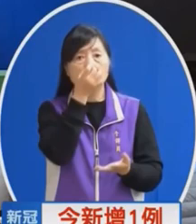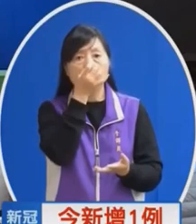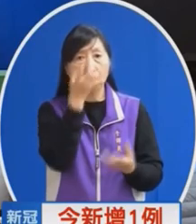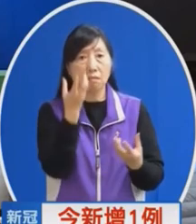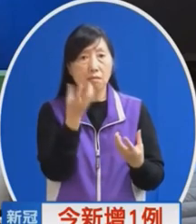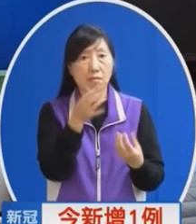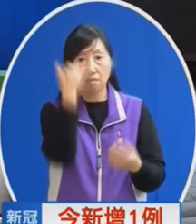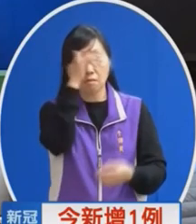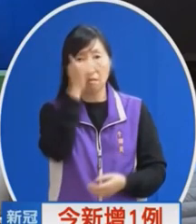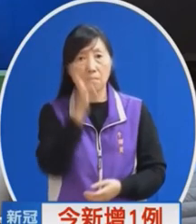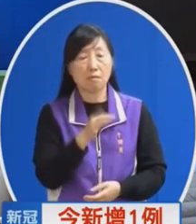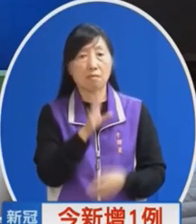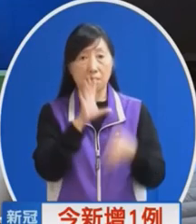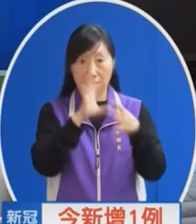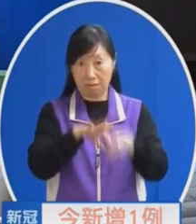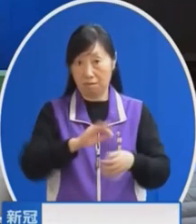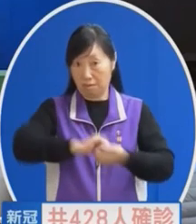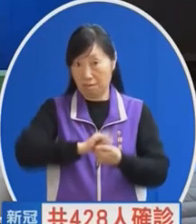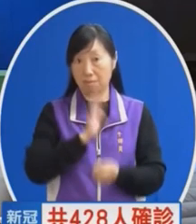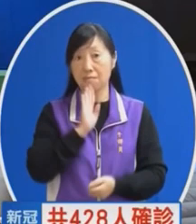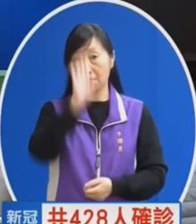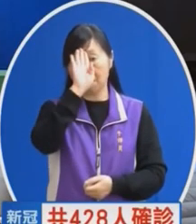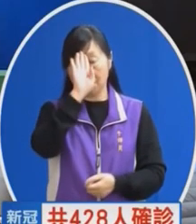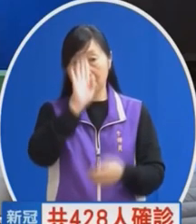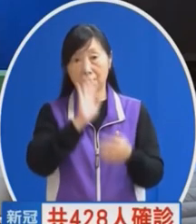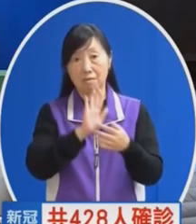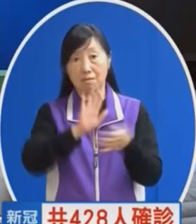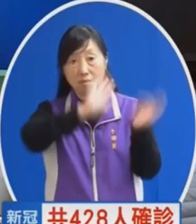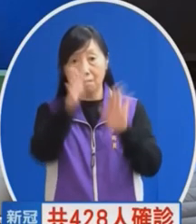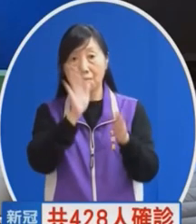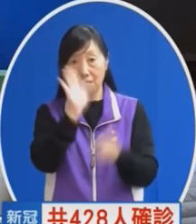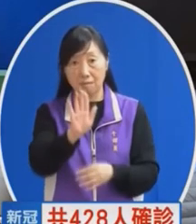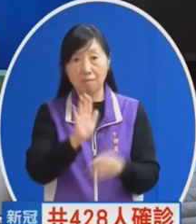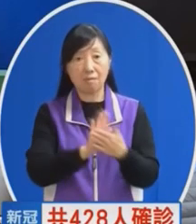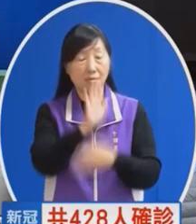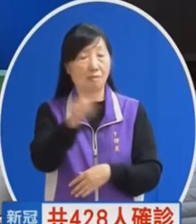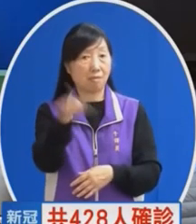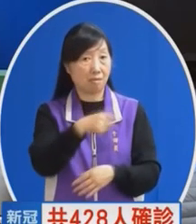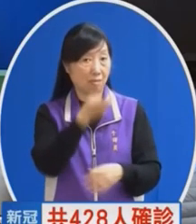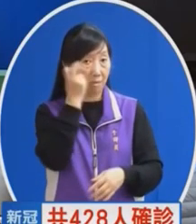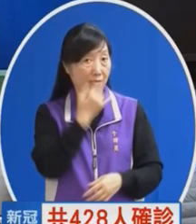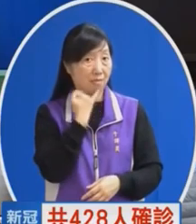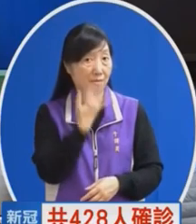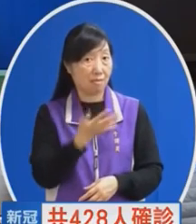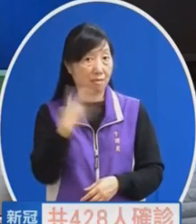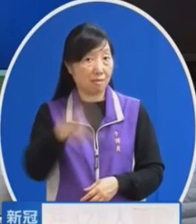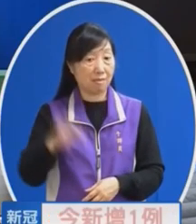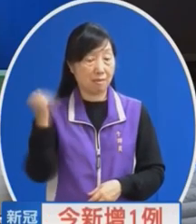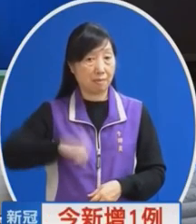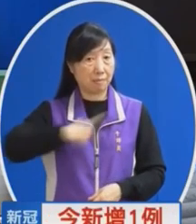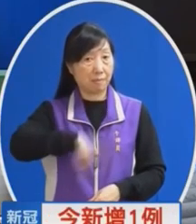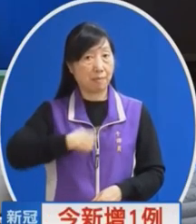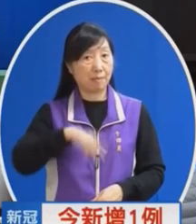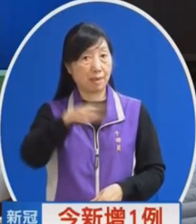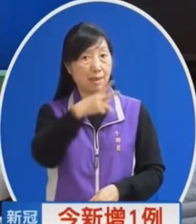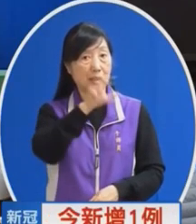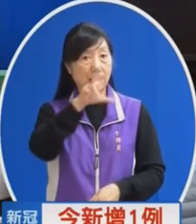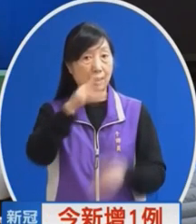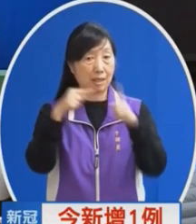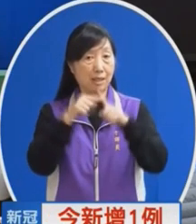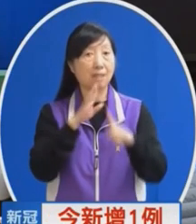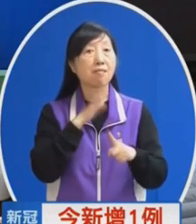有这样的状况，就是要发病之后。然后另外呢也是想问一下说这个抗体的部分，因为现在377人都是奔